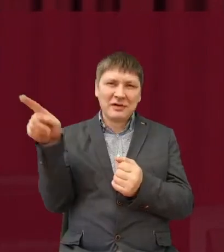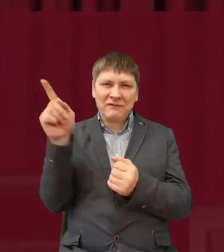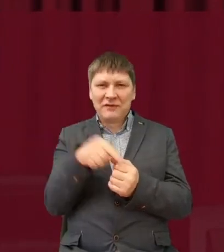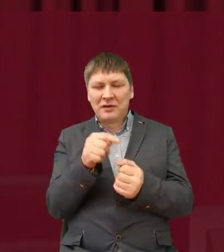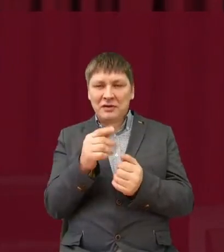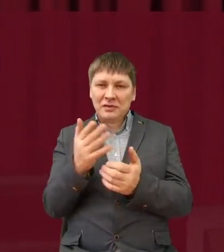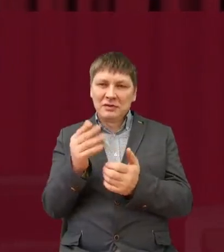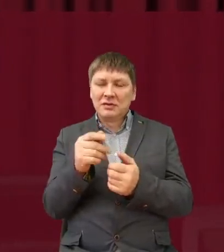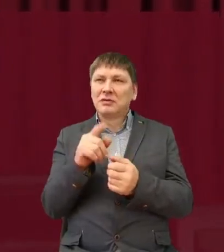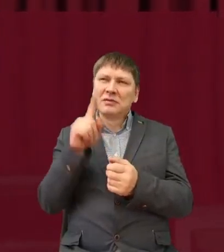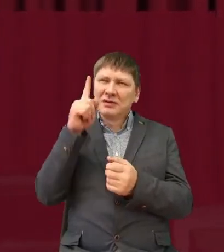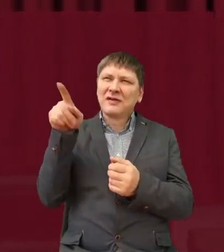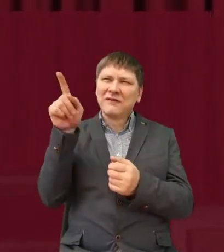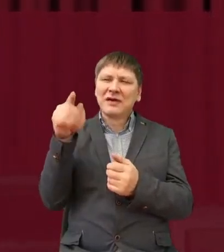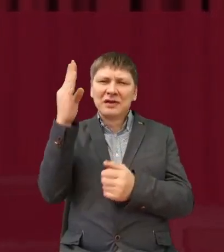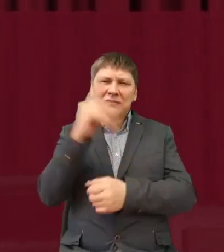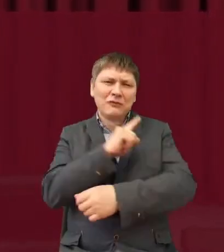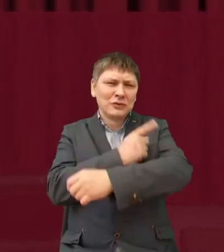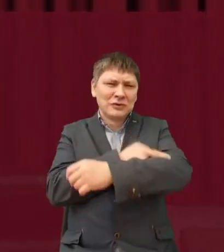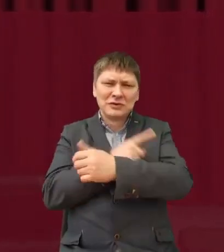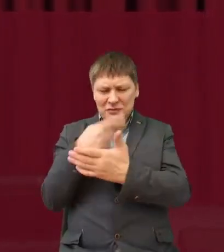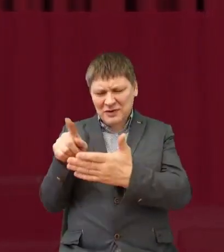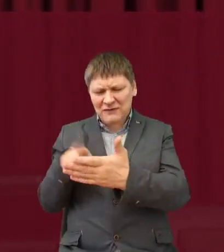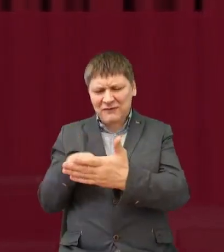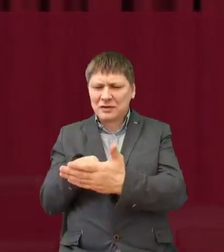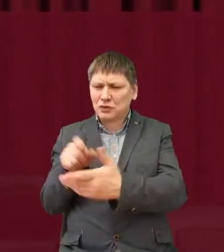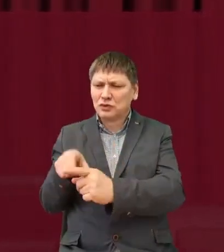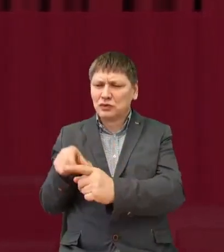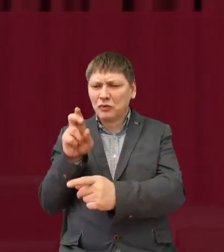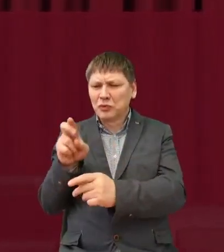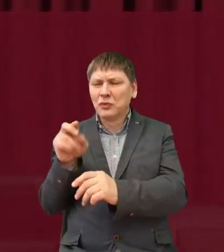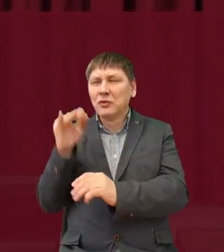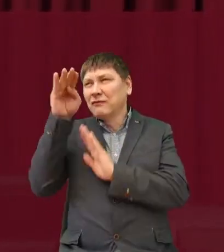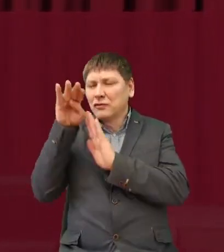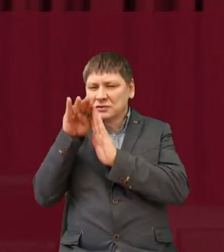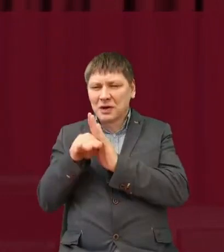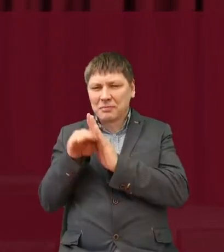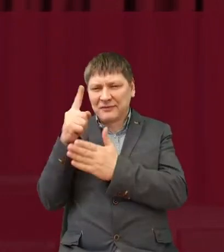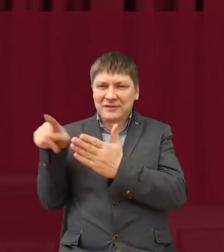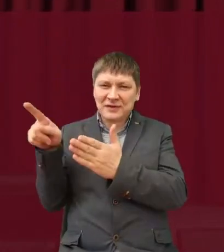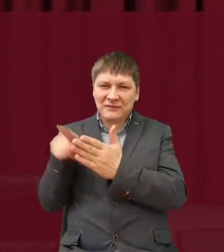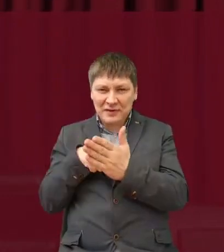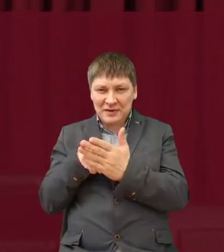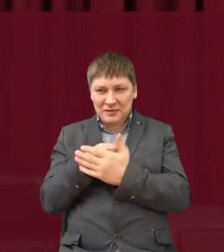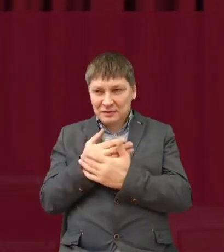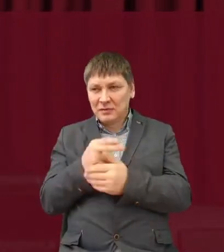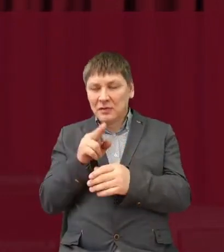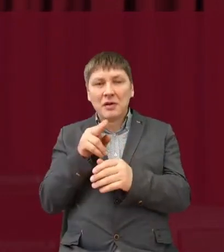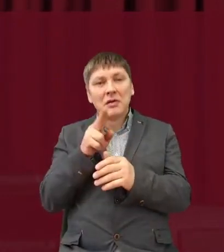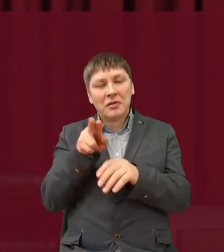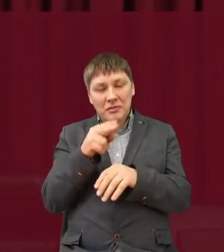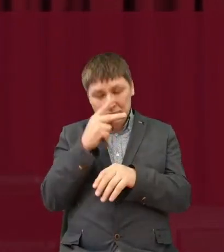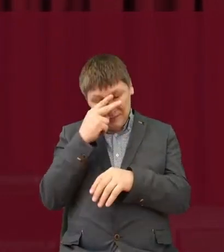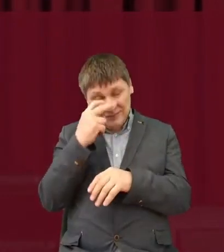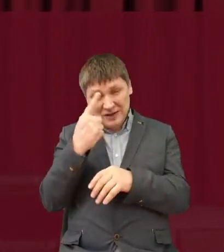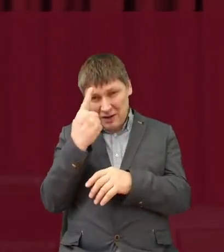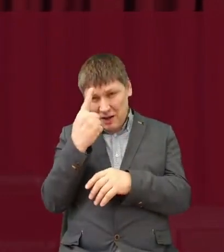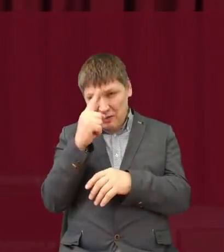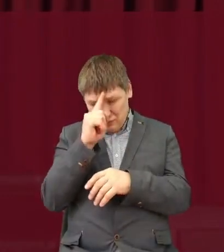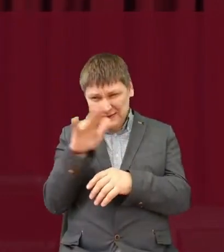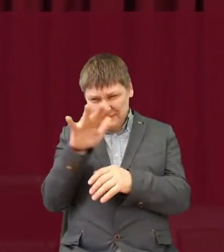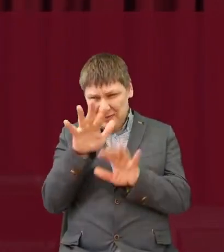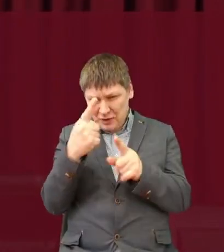в силу Божью не верит слово божьему не верит заповедям божиим известное место писания оно